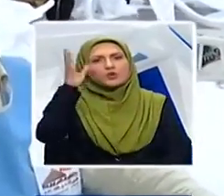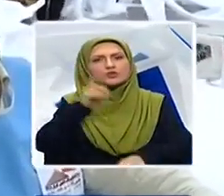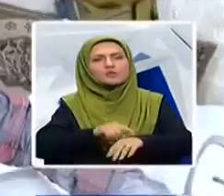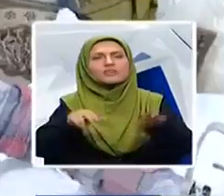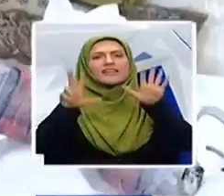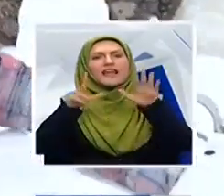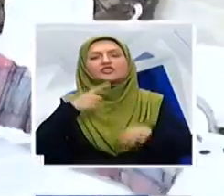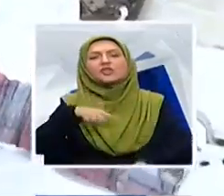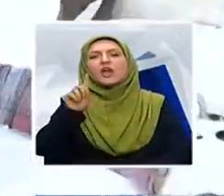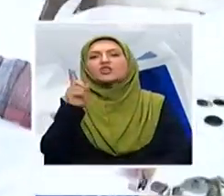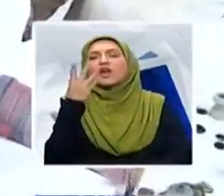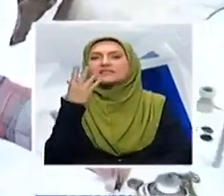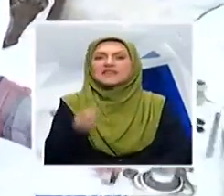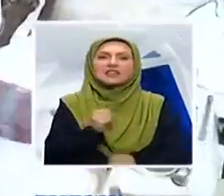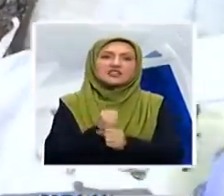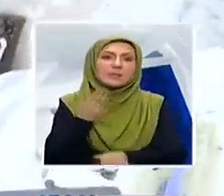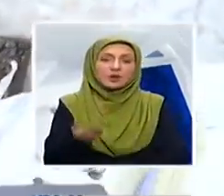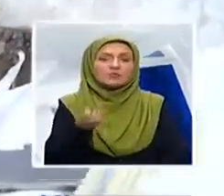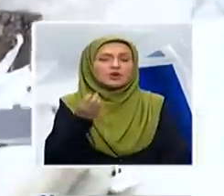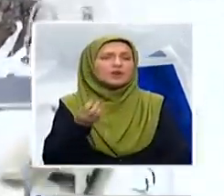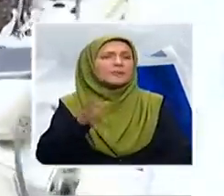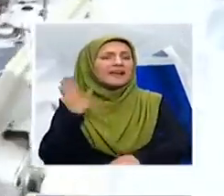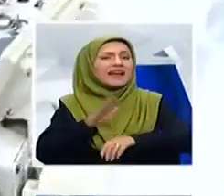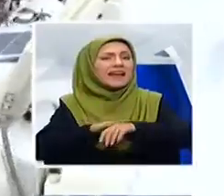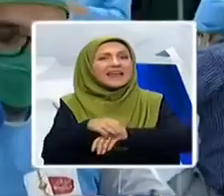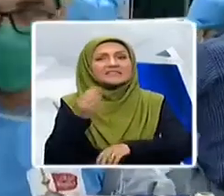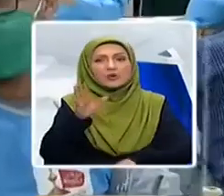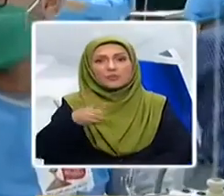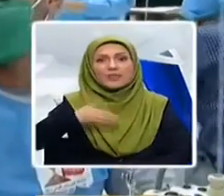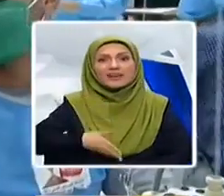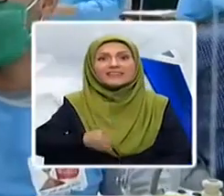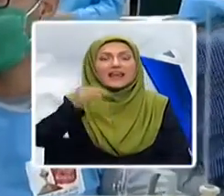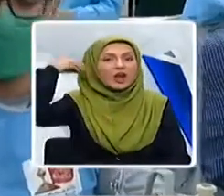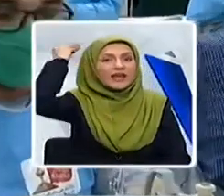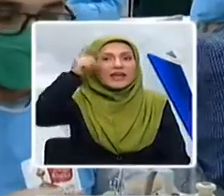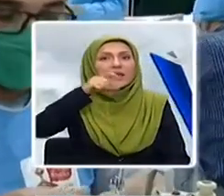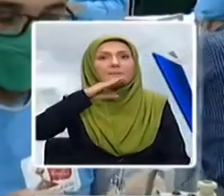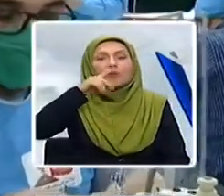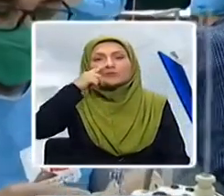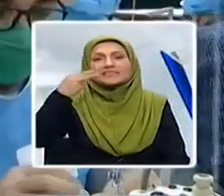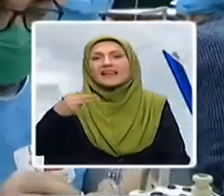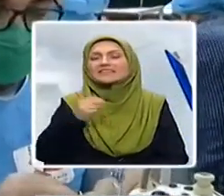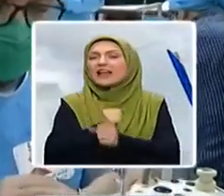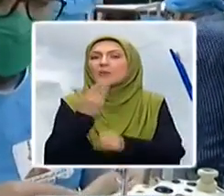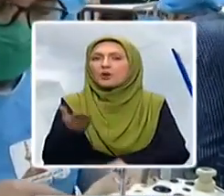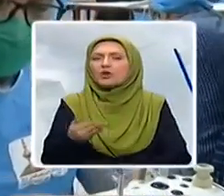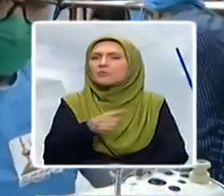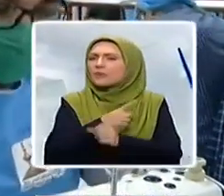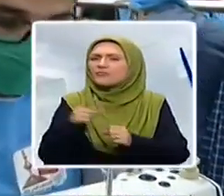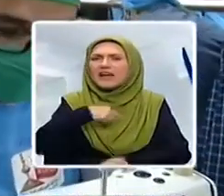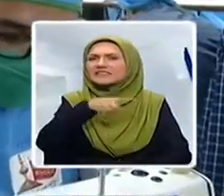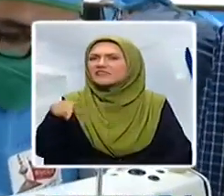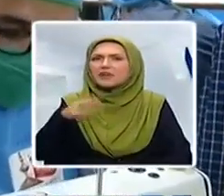11 شب. خیلی حس خوبی داره چون در راه آقا امام حسین داریم کار می‌کنیم. دیگه وظیفه است دیگه. وقتی می‌بینیم دکترا،